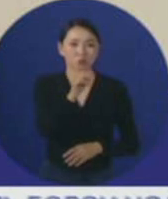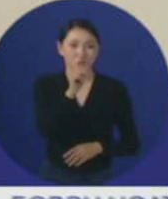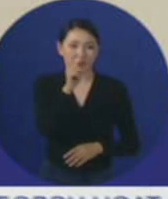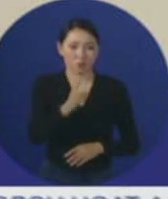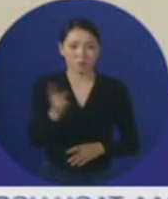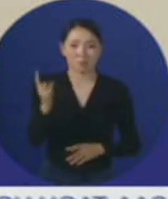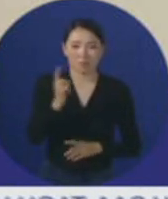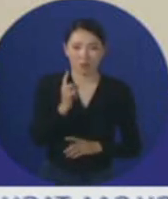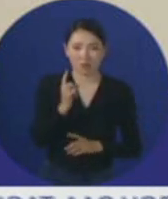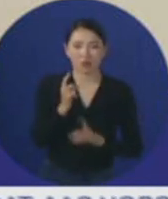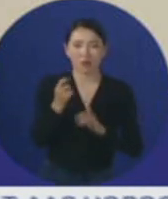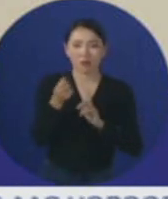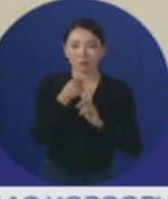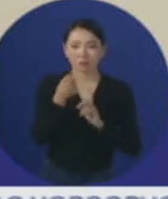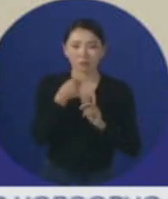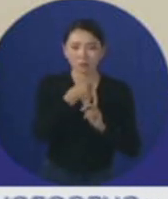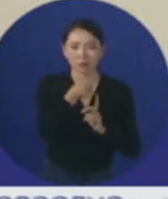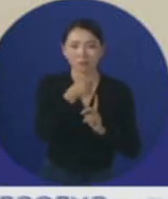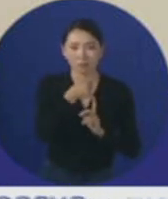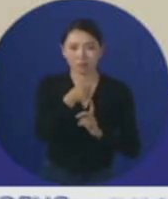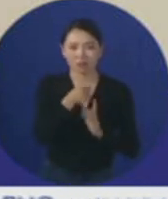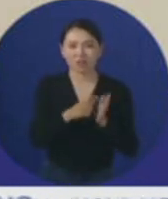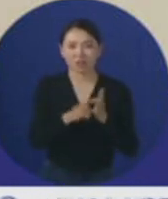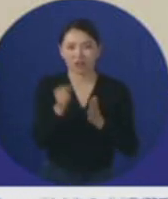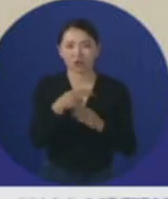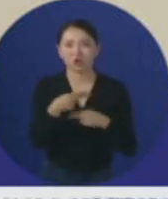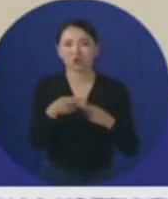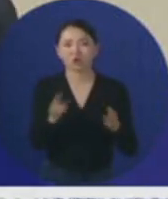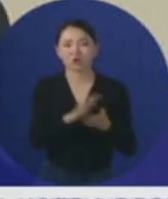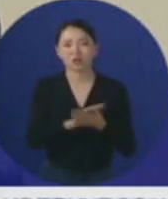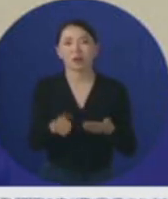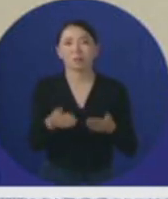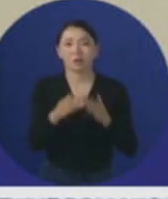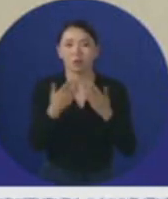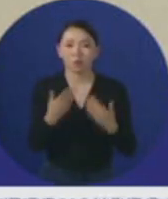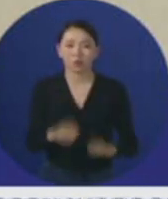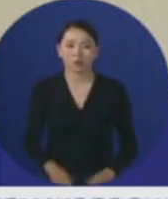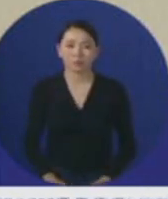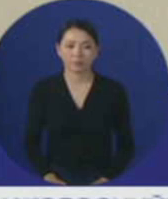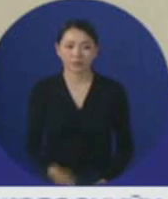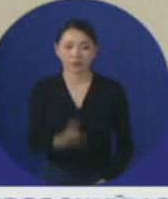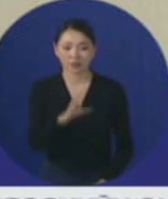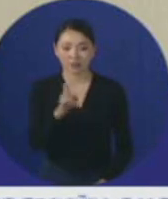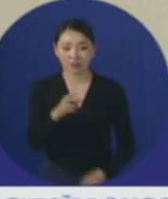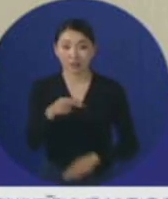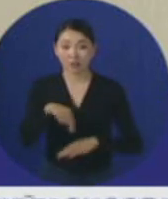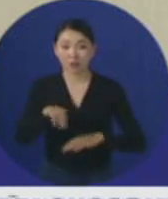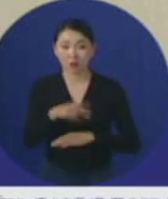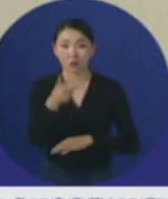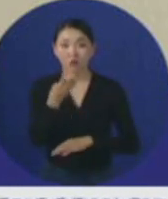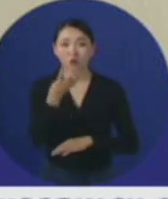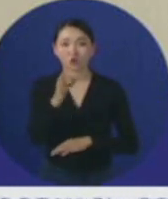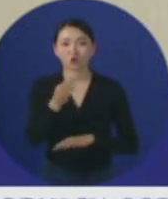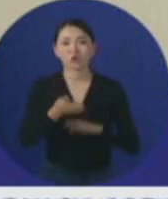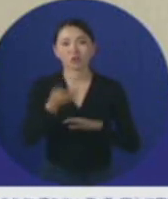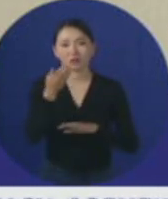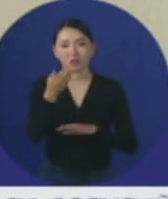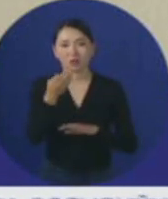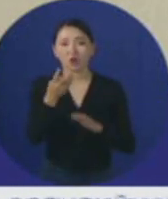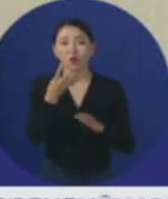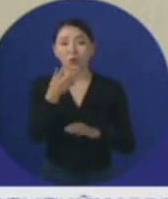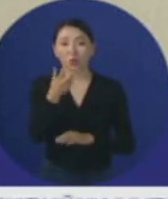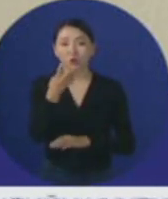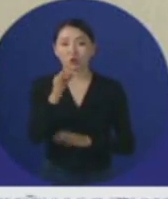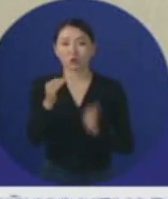нь зүйтэй юм байна гэж ингэж энэ үрөөг байгуулсан байгаа даа. Сонгоо айрхан дүүрэг 340 гаруй мянган хүн амтай. За мөн